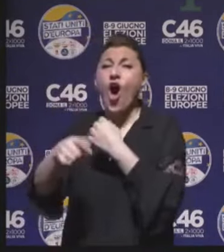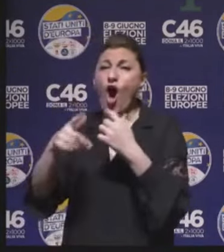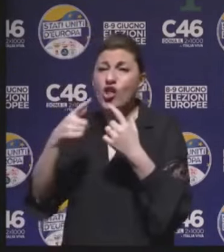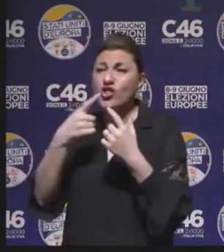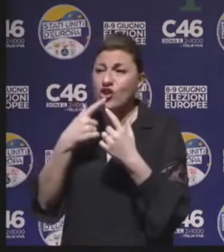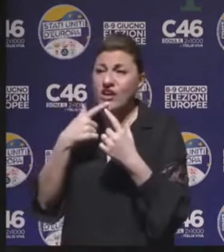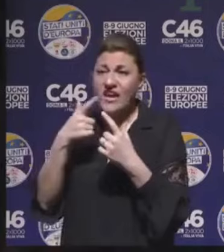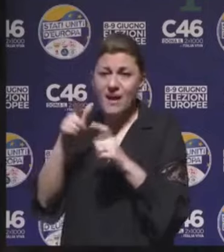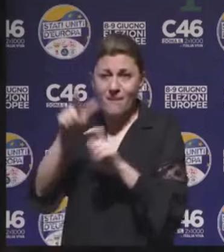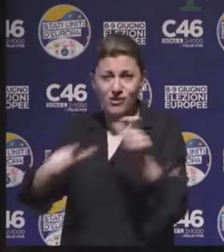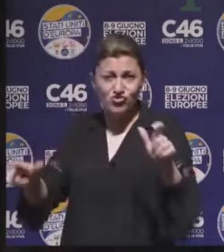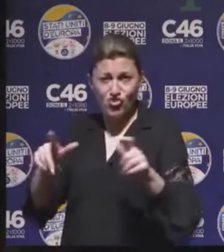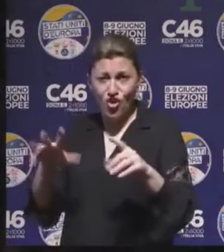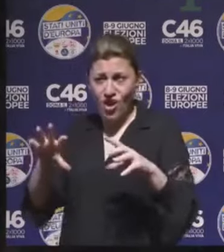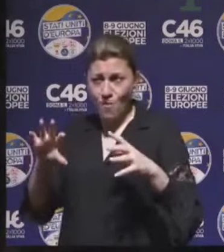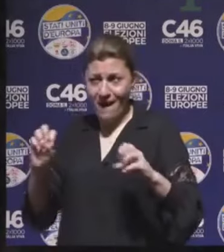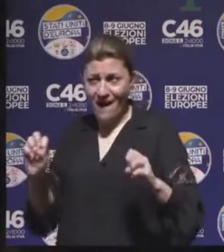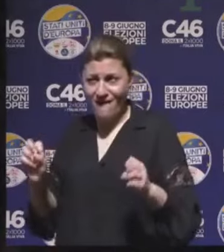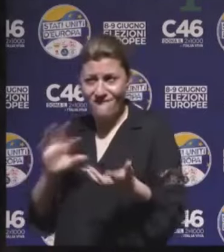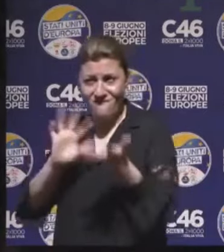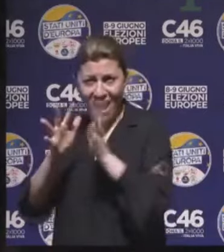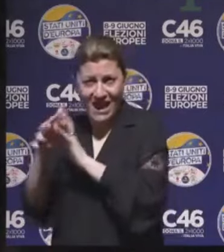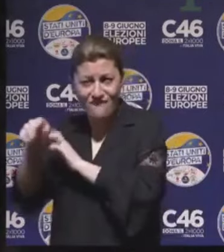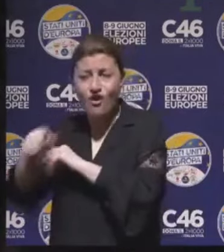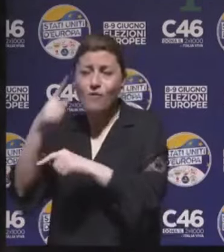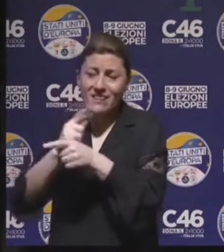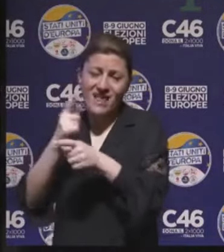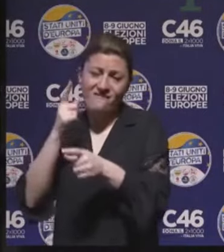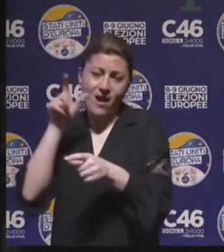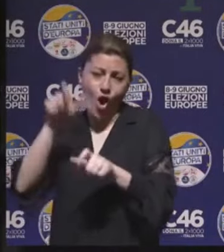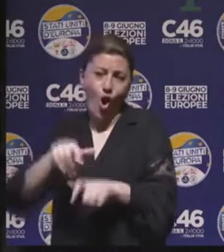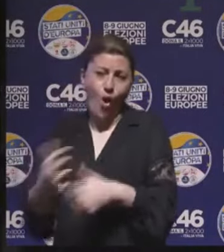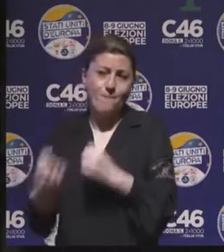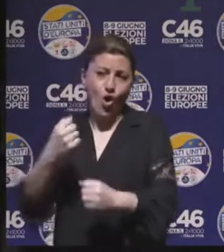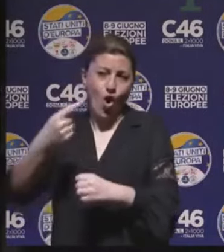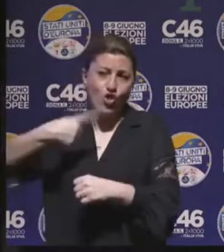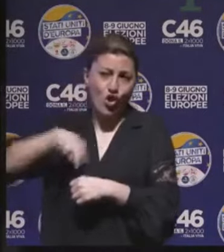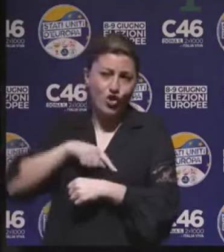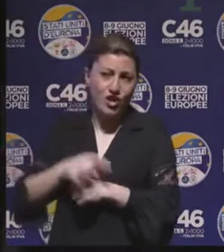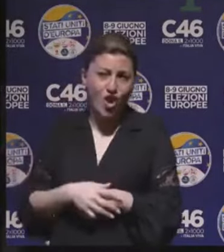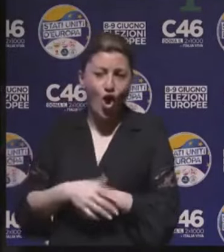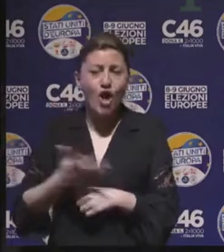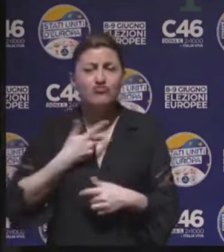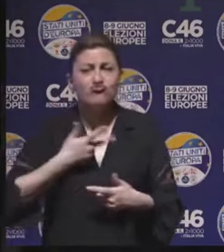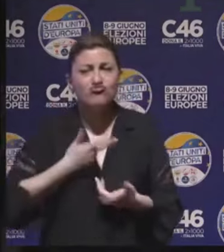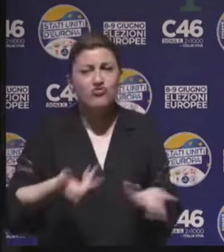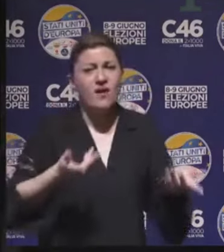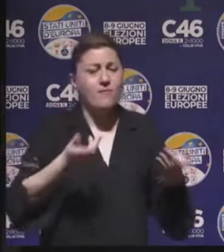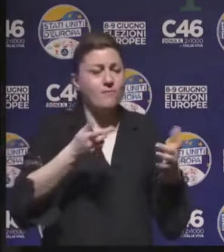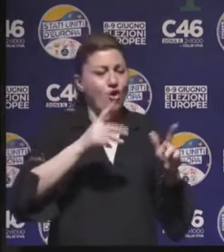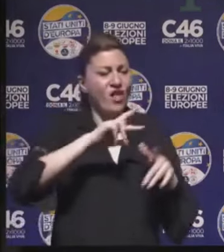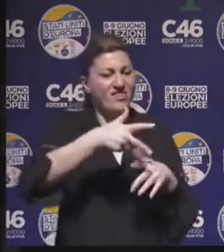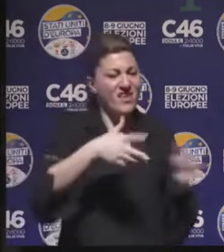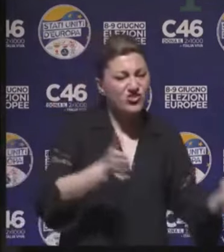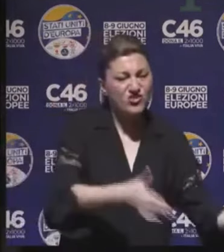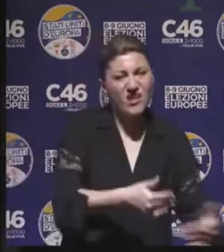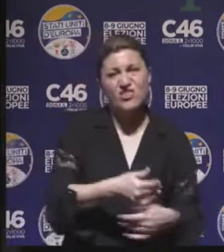giustamente io gli ho detto guarda se vuoi c'è le unioni civili il terzo settore il dopo di noi la legge sull'autismo